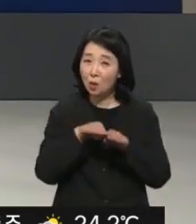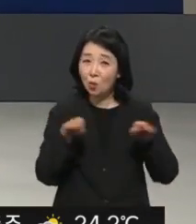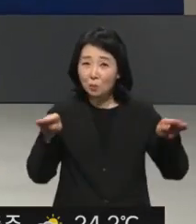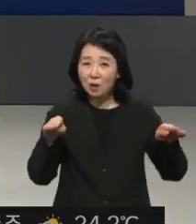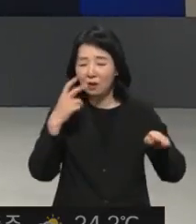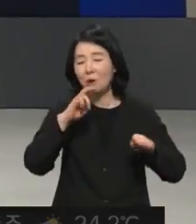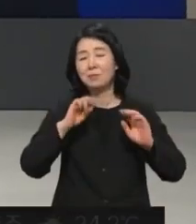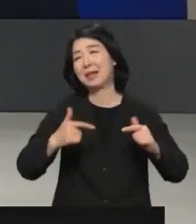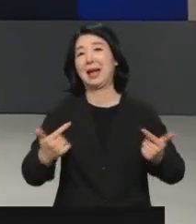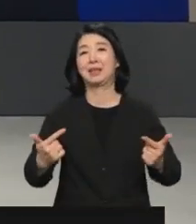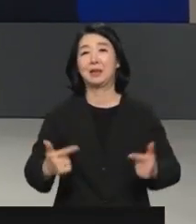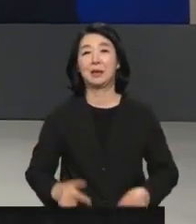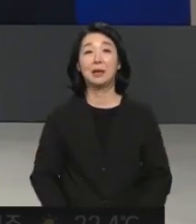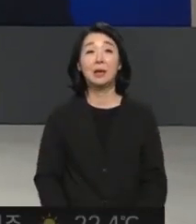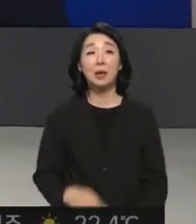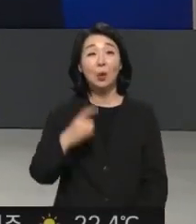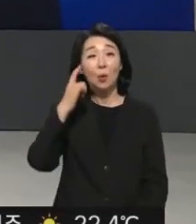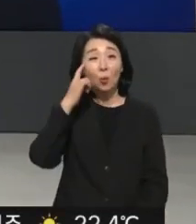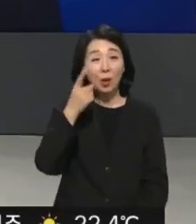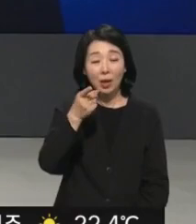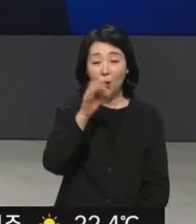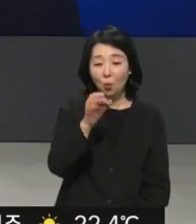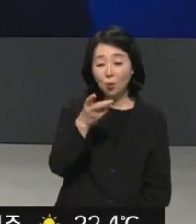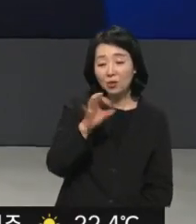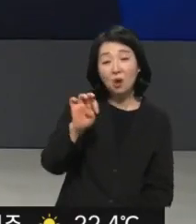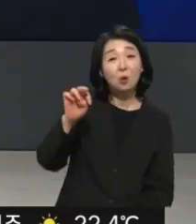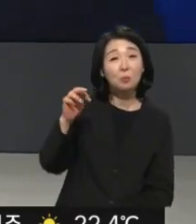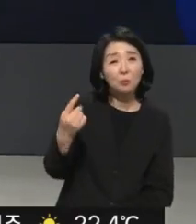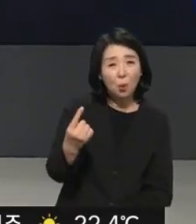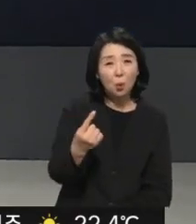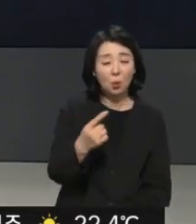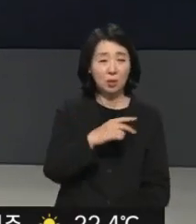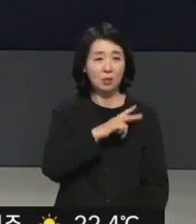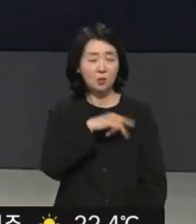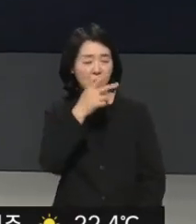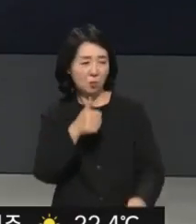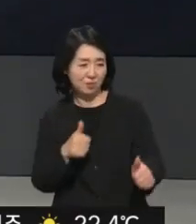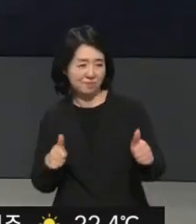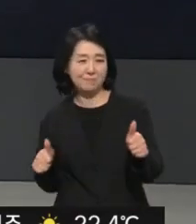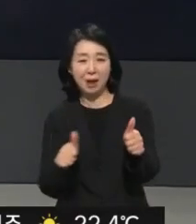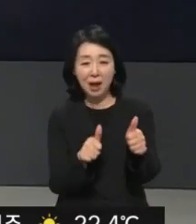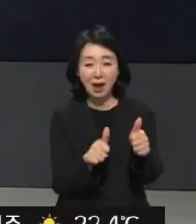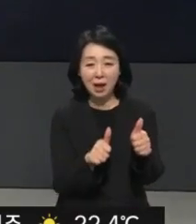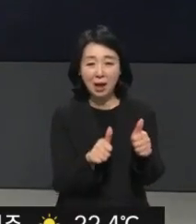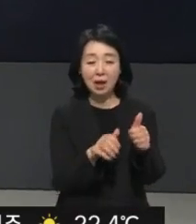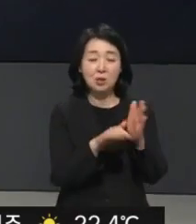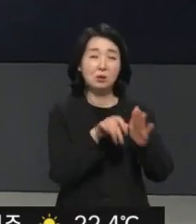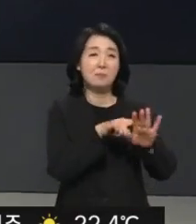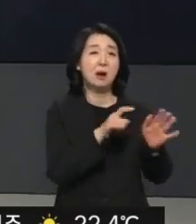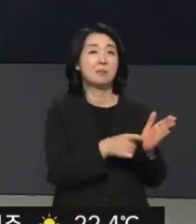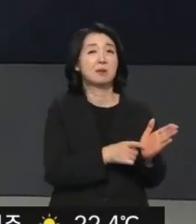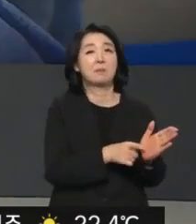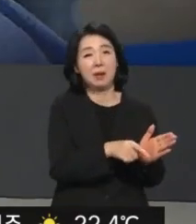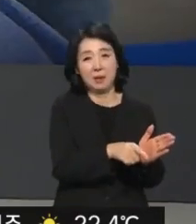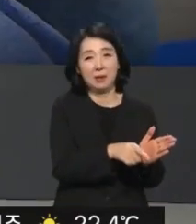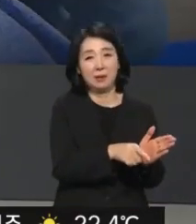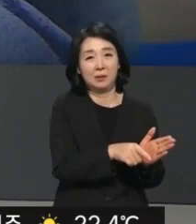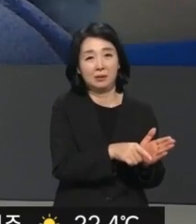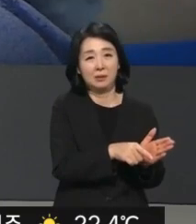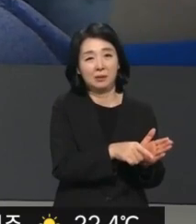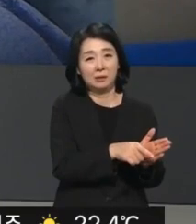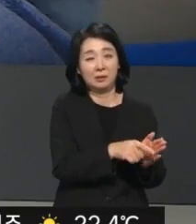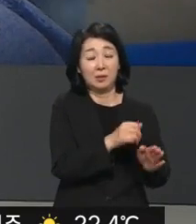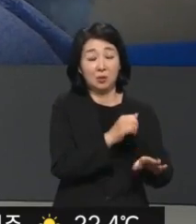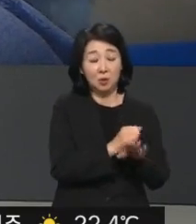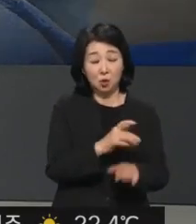아니라고 판단한 것 같습니다. 당시 홍영표 의원의 거센 추격 때문에 송영길 캠프에선 마음이 급해질 수밖에 없었을 텐데요.